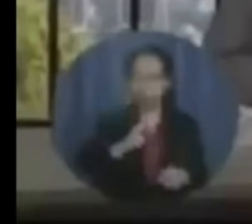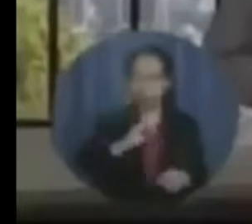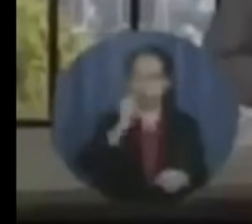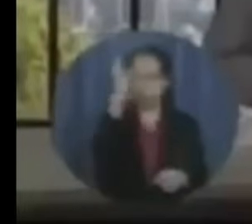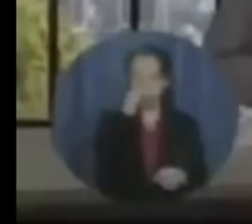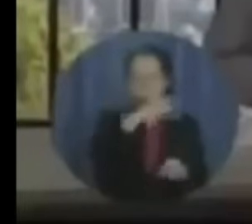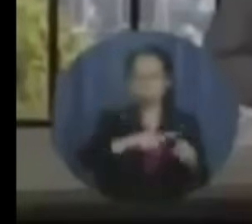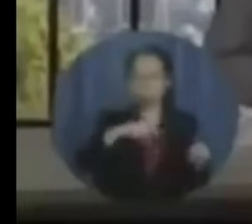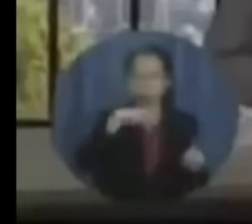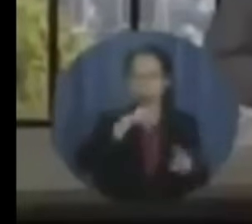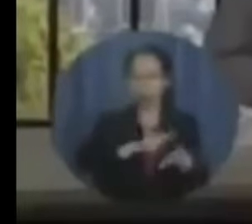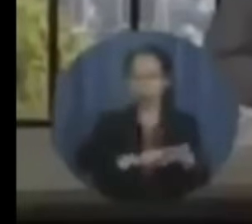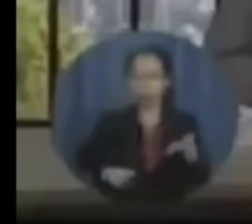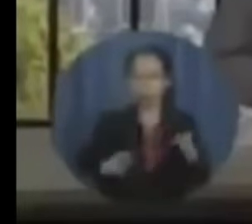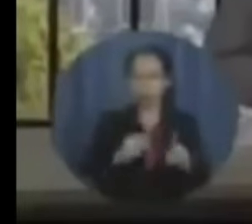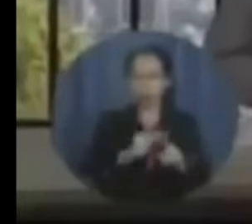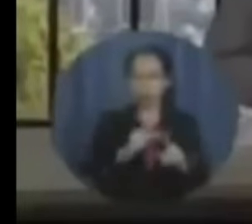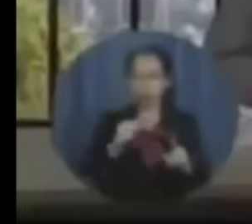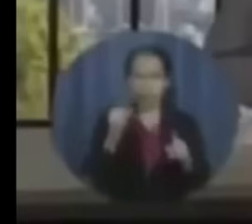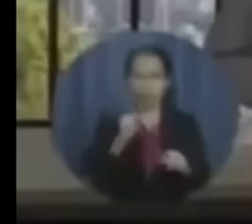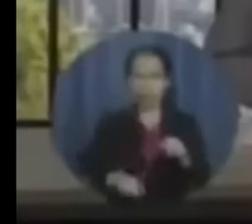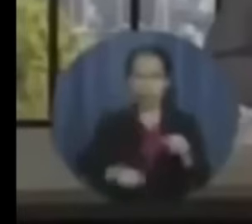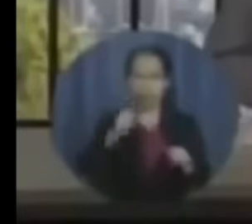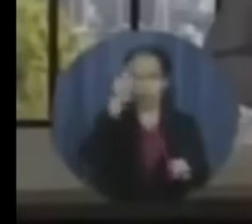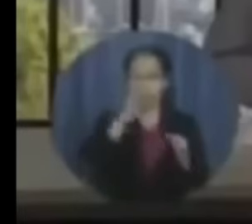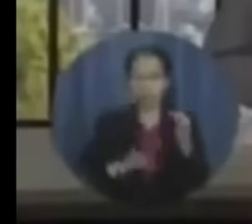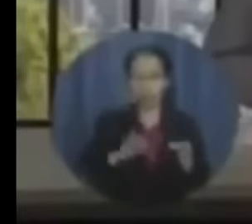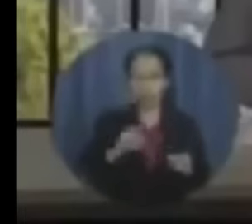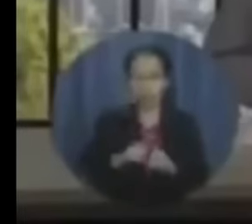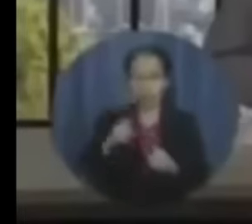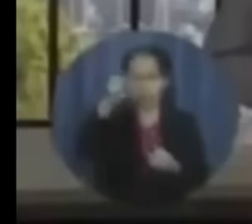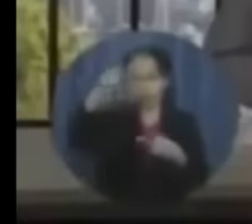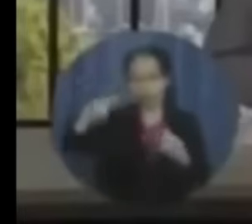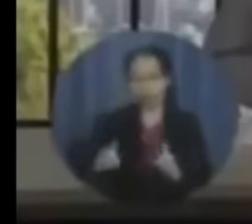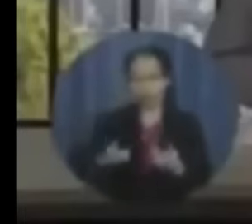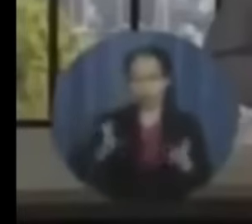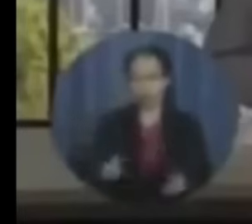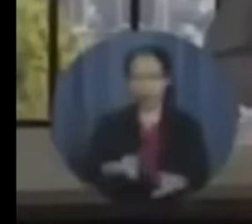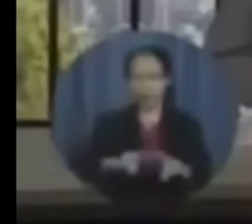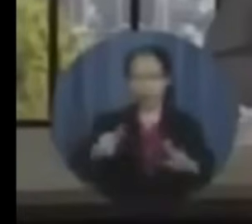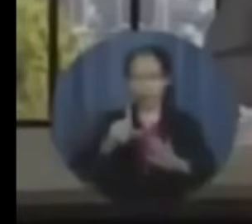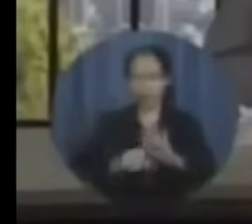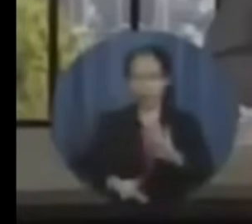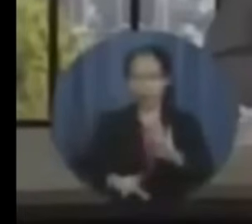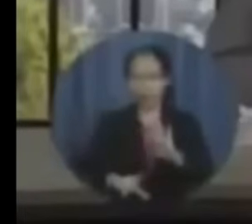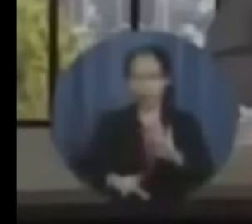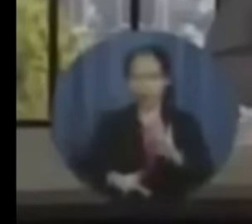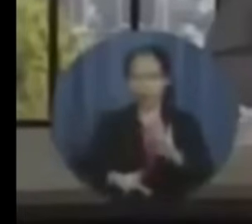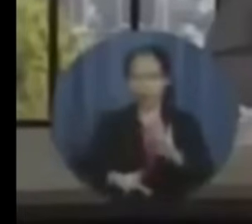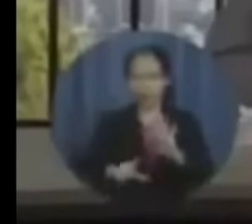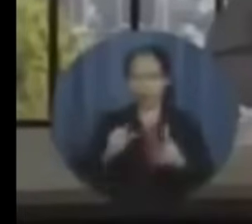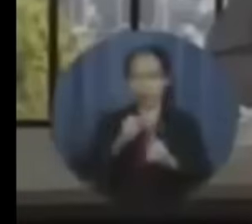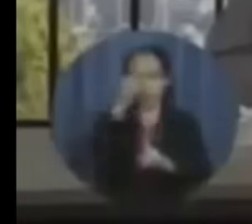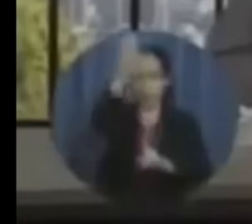naman pwedeng hatulang makasalanan ka na nun. Maliba na lang yung salita ng Diyos sa Biblia na narinig mo